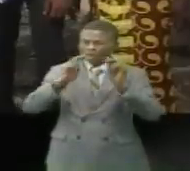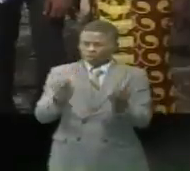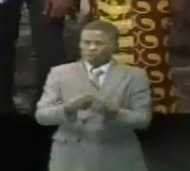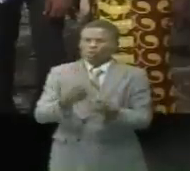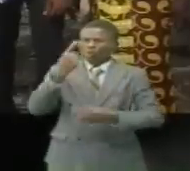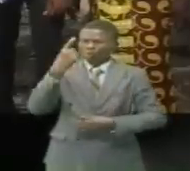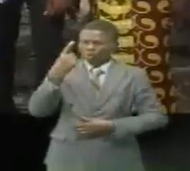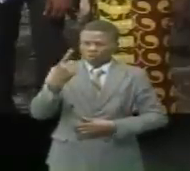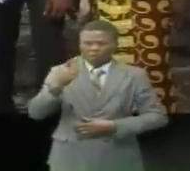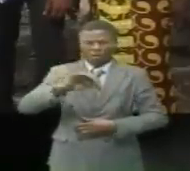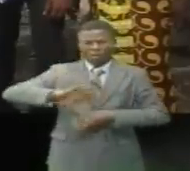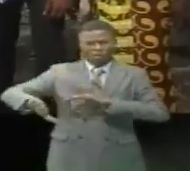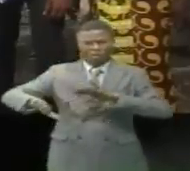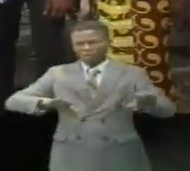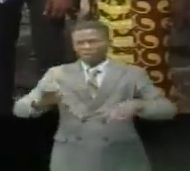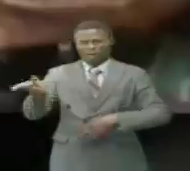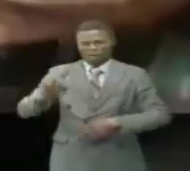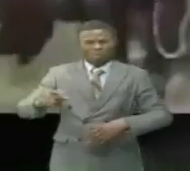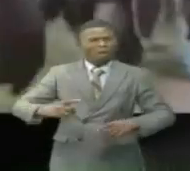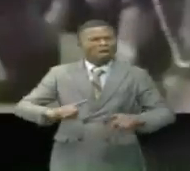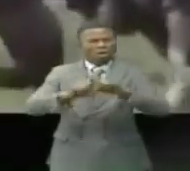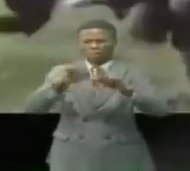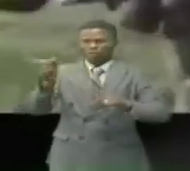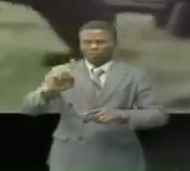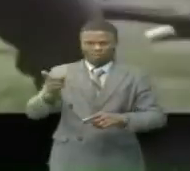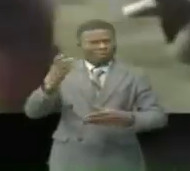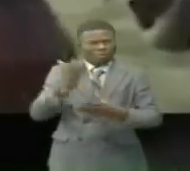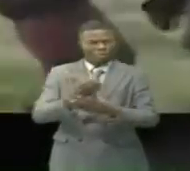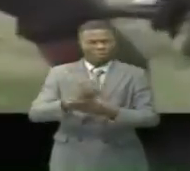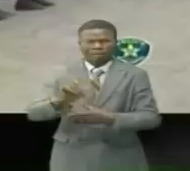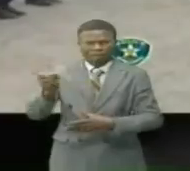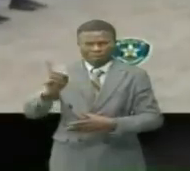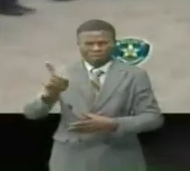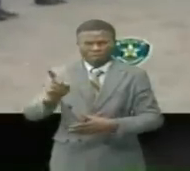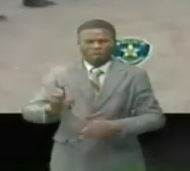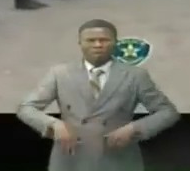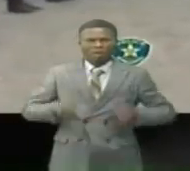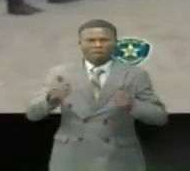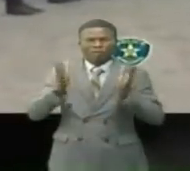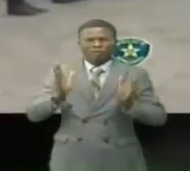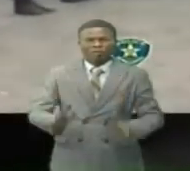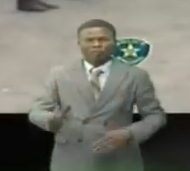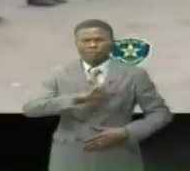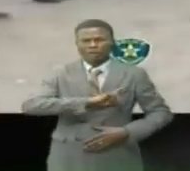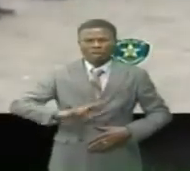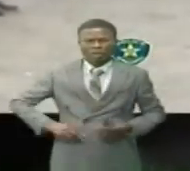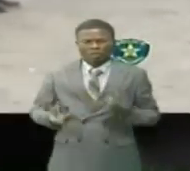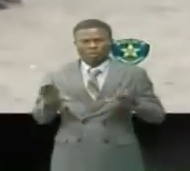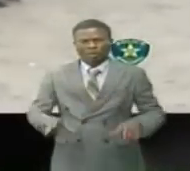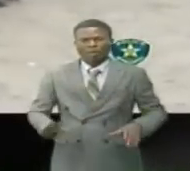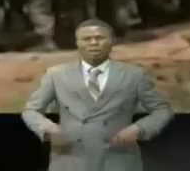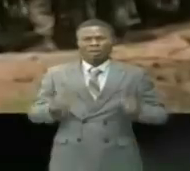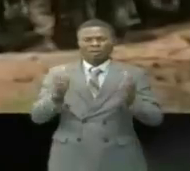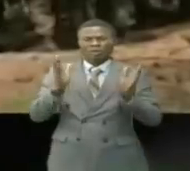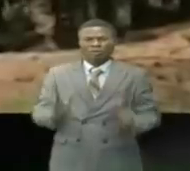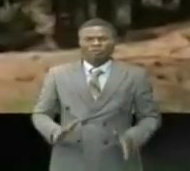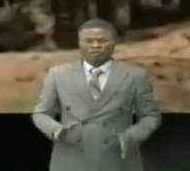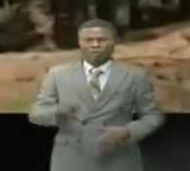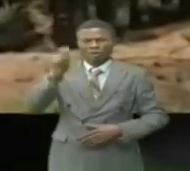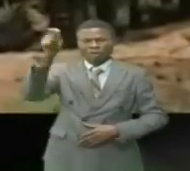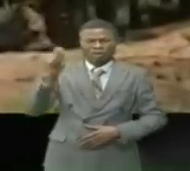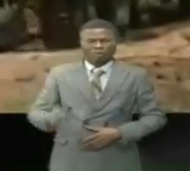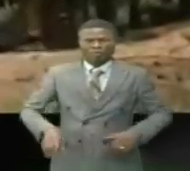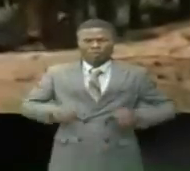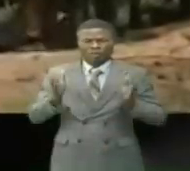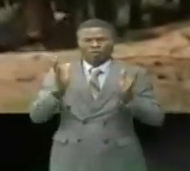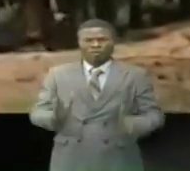solidaires derrière nos forces de défense et de sécurité. Que vive la RDC, que vive le FARDC, que